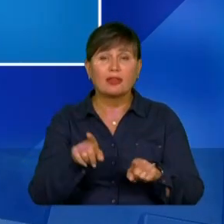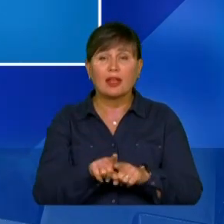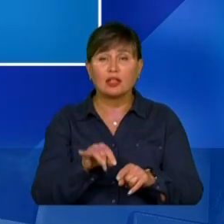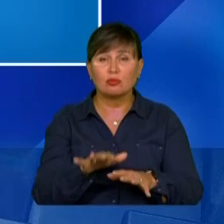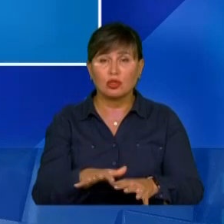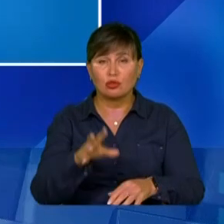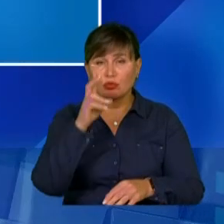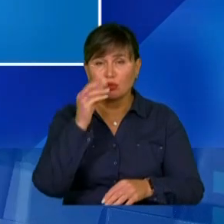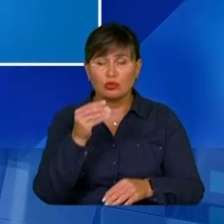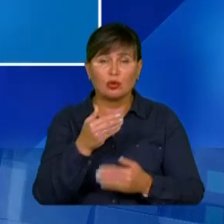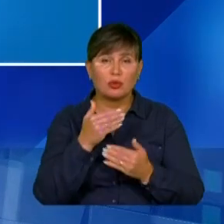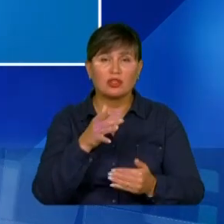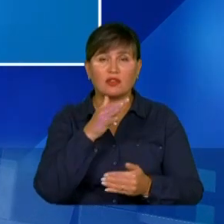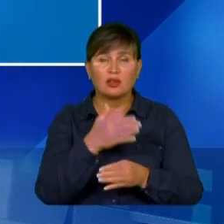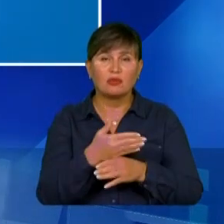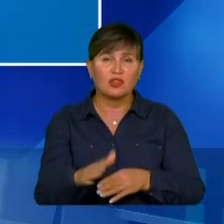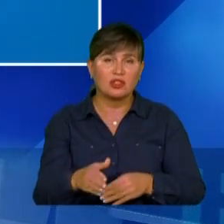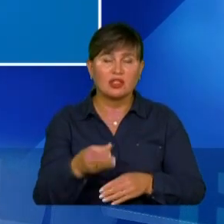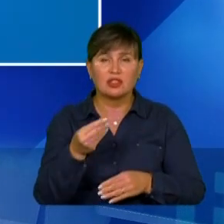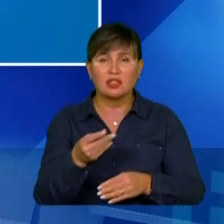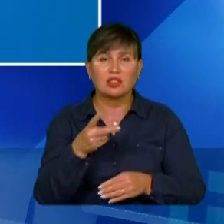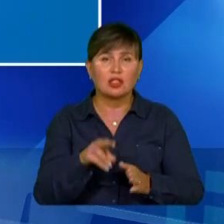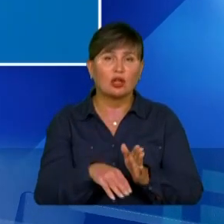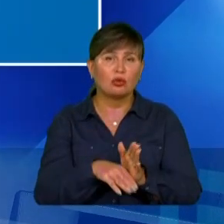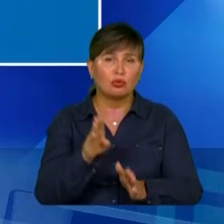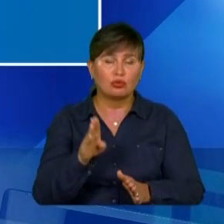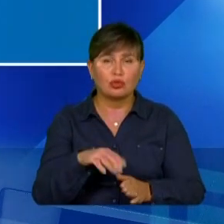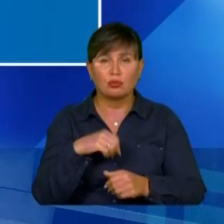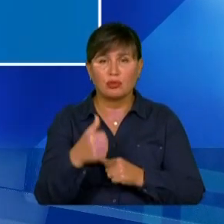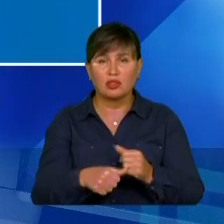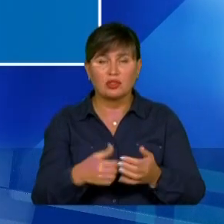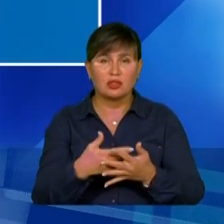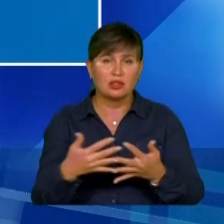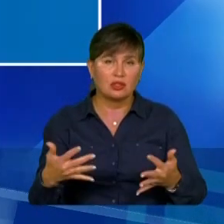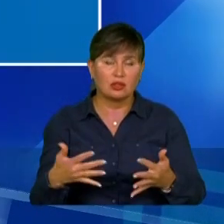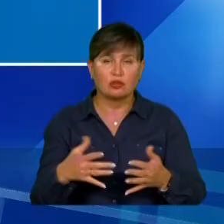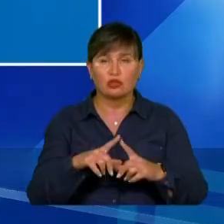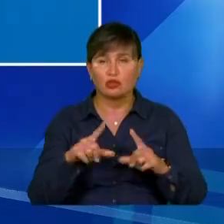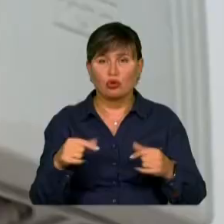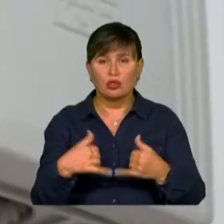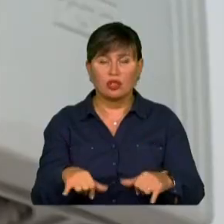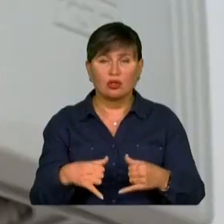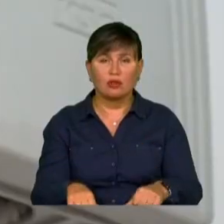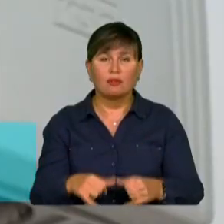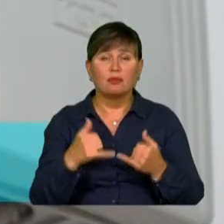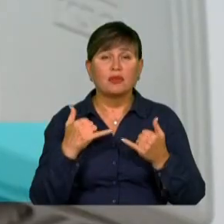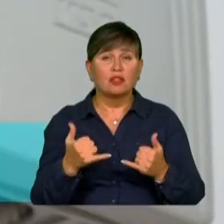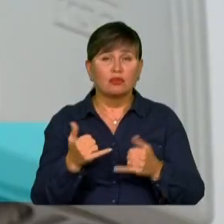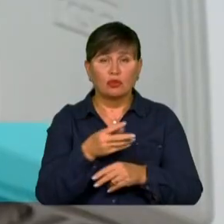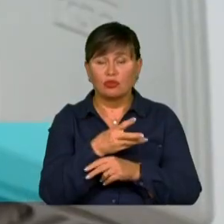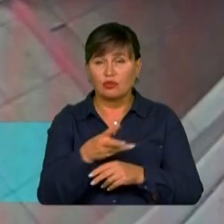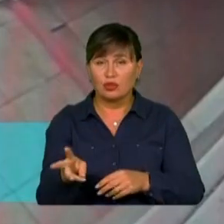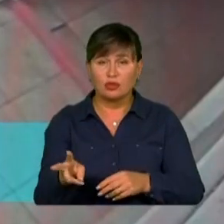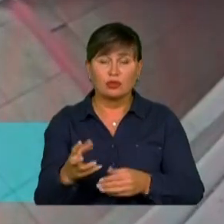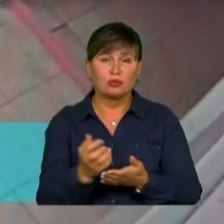местного бюджета в последнее время выделяются средства для улучшения материально-технической базы школьных столовых. На сегодня